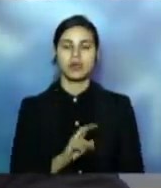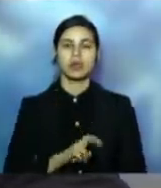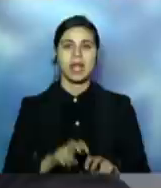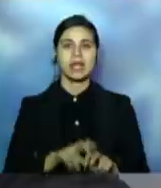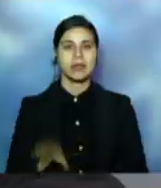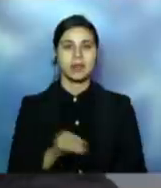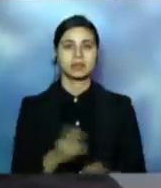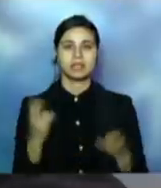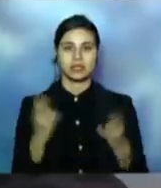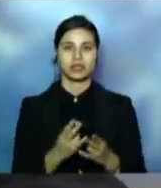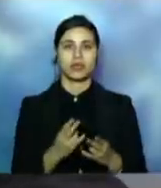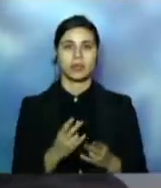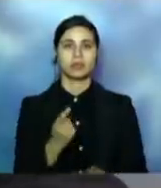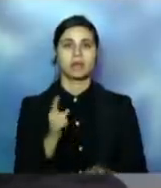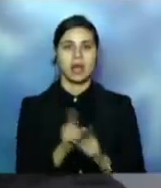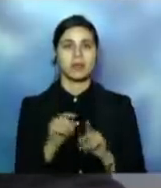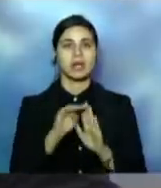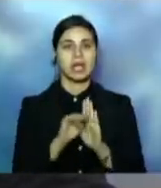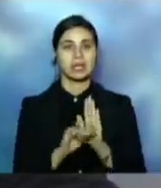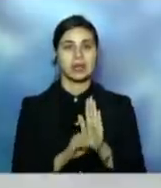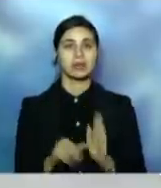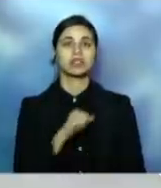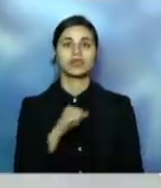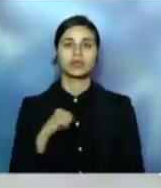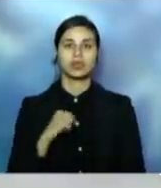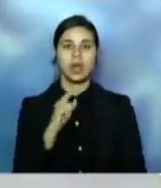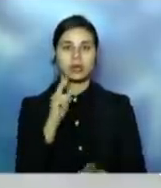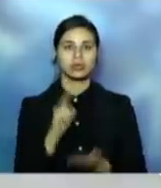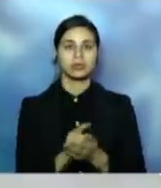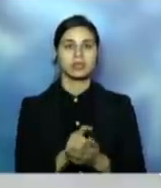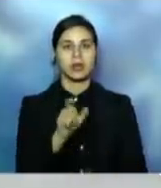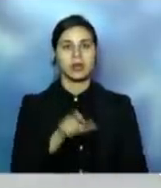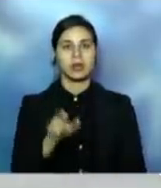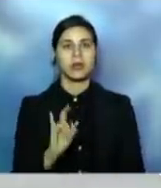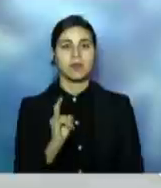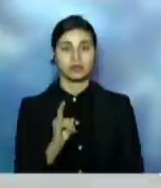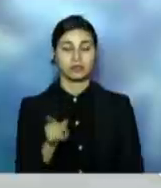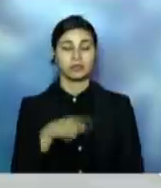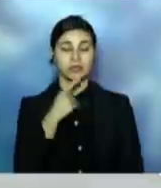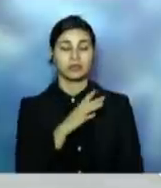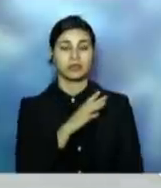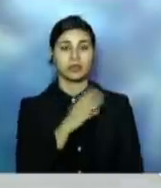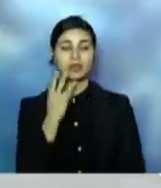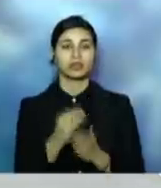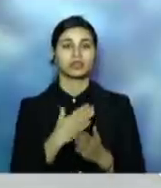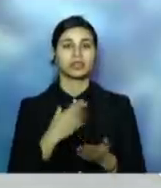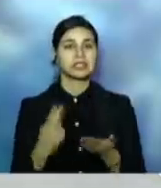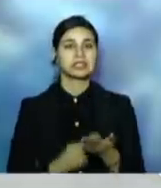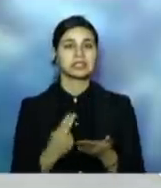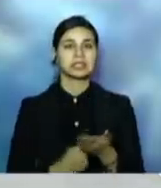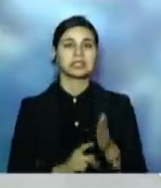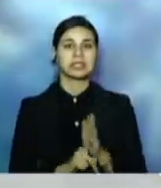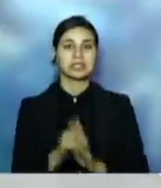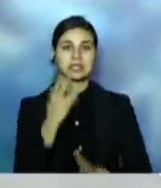ექიმები საჭიროებენ რაღაც გაიდლაინებს, არამედ აუცილებლად პაციენტები. და თქვენ შეამჩნევდით ჩვენი წიგნის